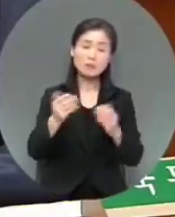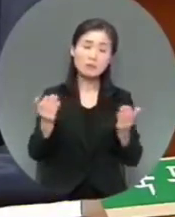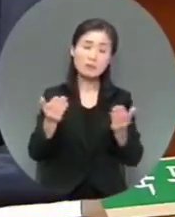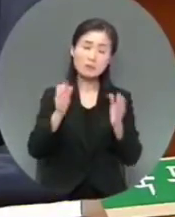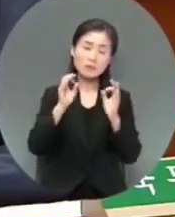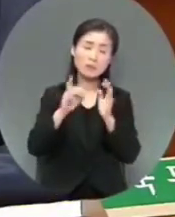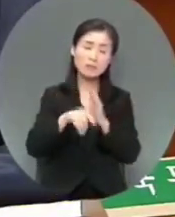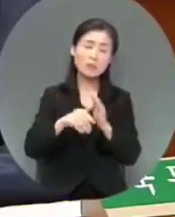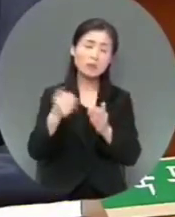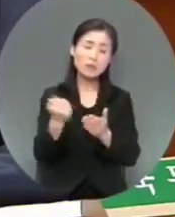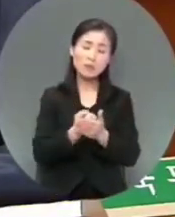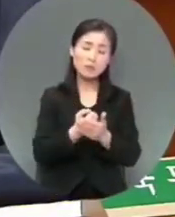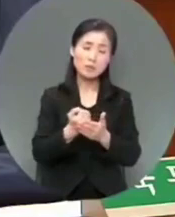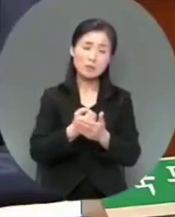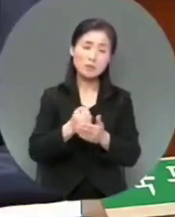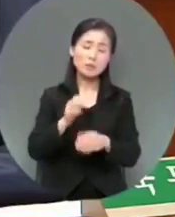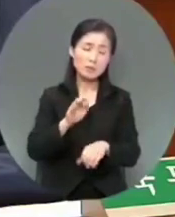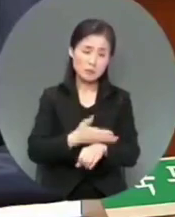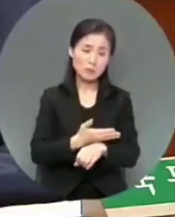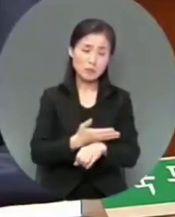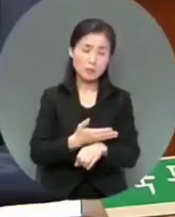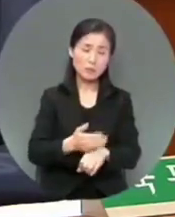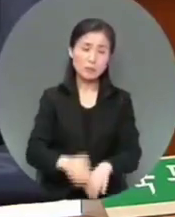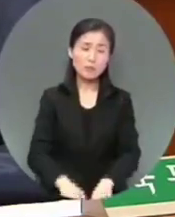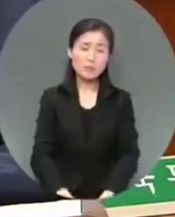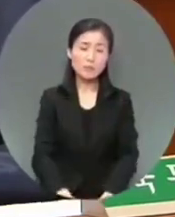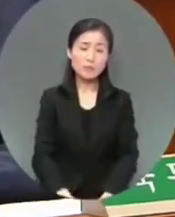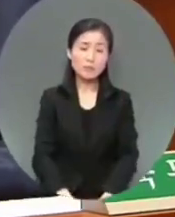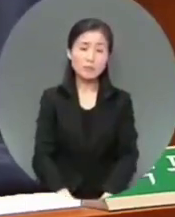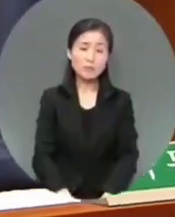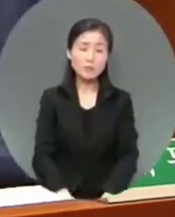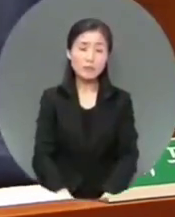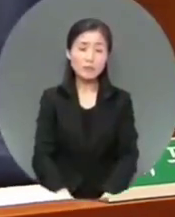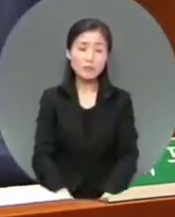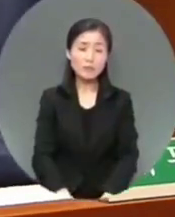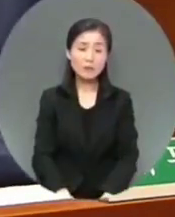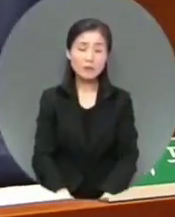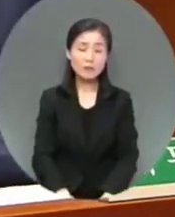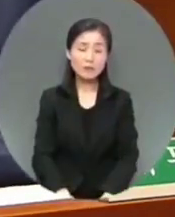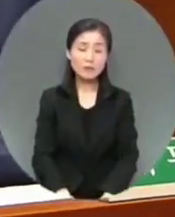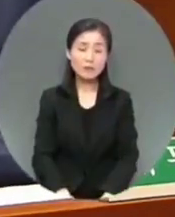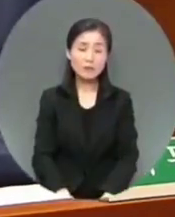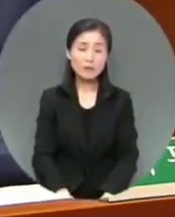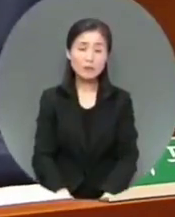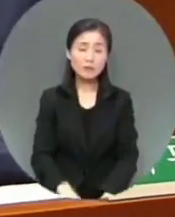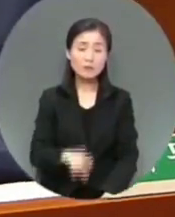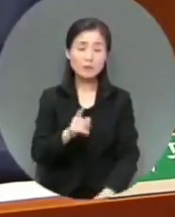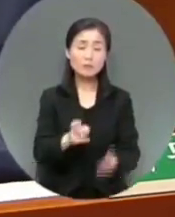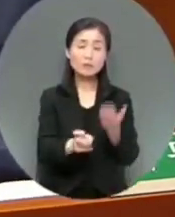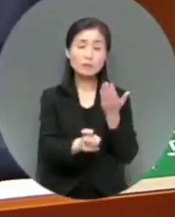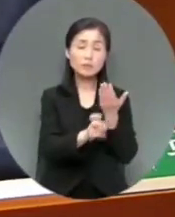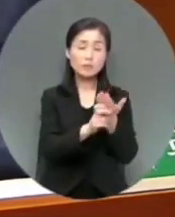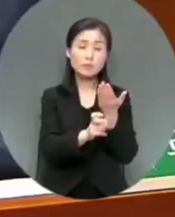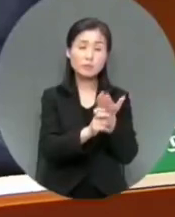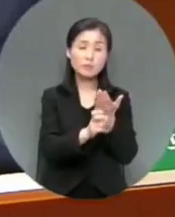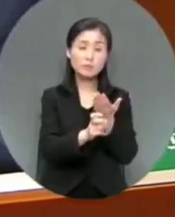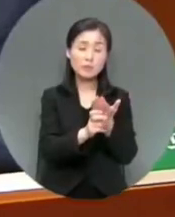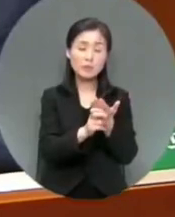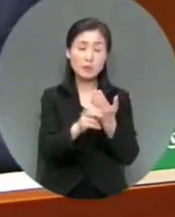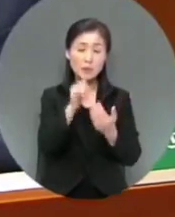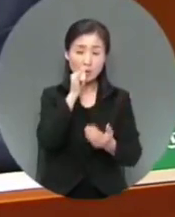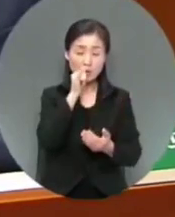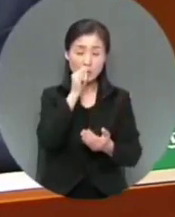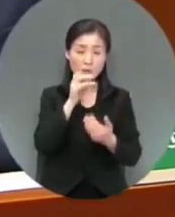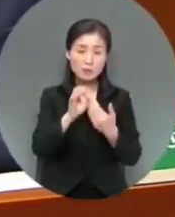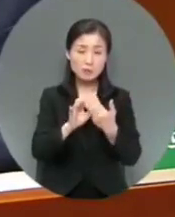일이고 잘못된 일이라고 생각합니다. 그러니까 정부적인 대응을 좀 마련해 보이십시오. 저런데 정말 불법 그런 것들이